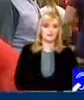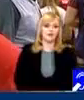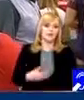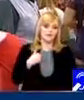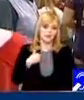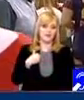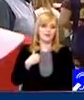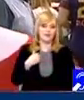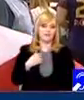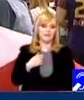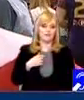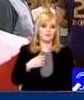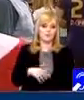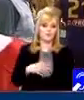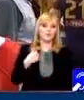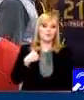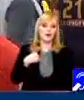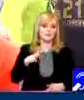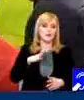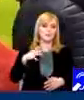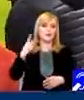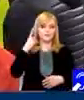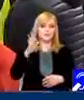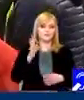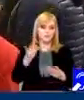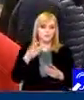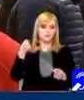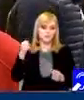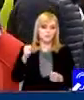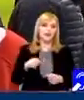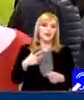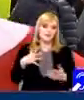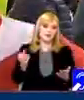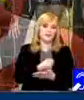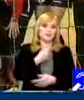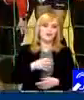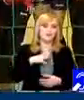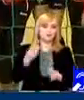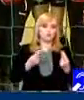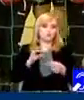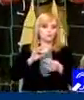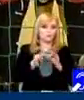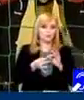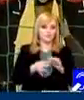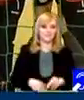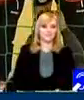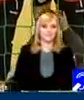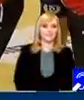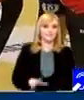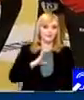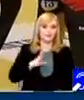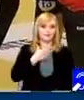sarcina mea și cred că m-am achitat destul de bine de ea. A fost un meci extrem de dificil, dar